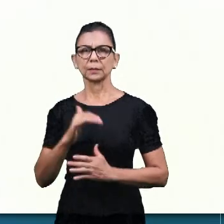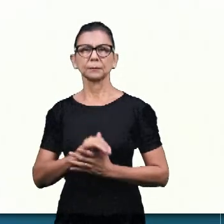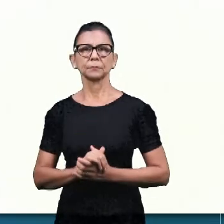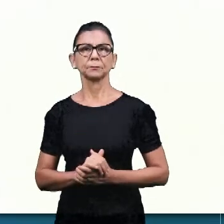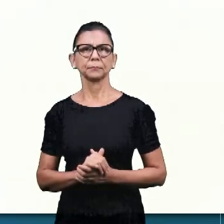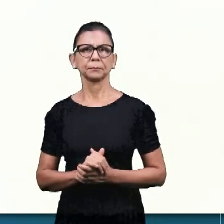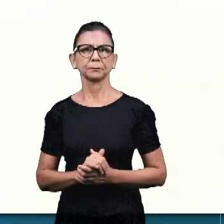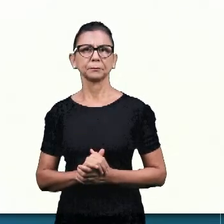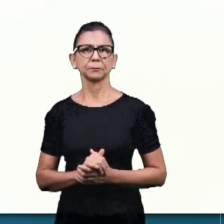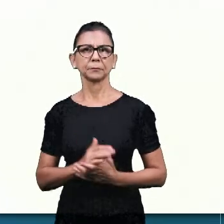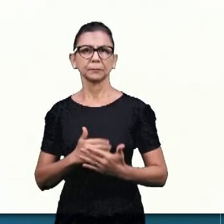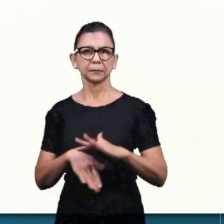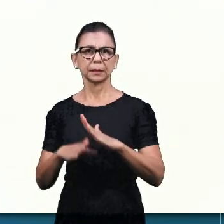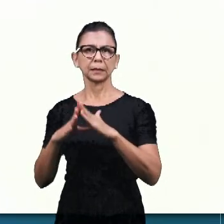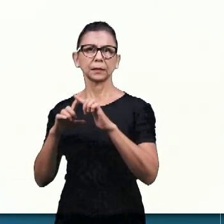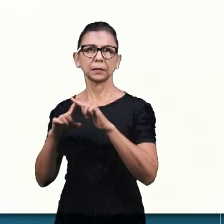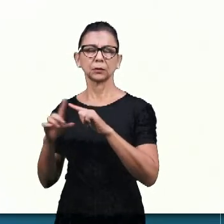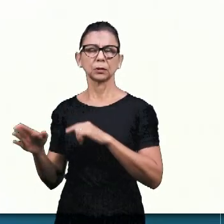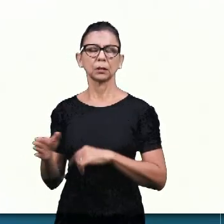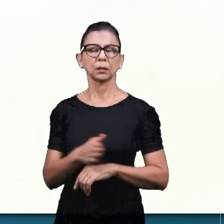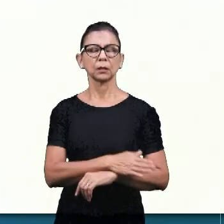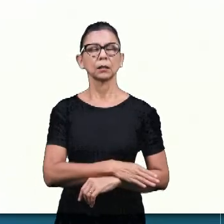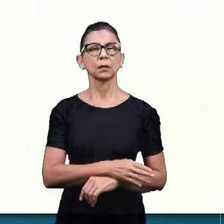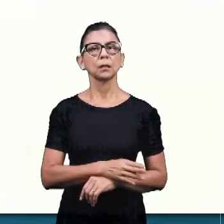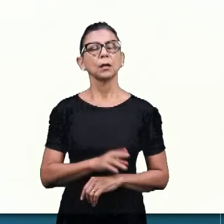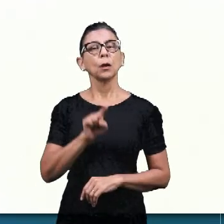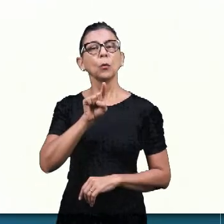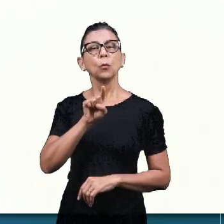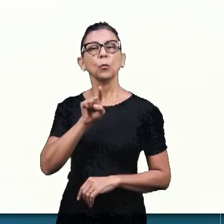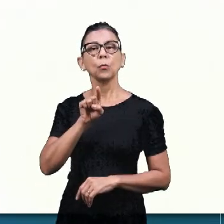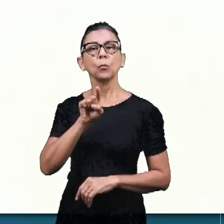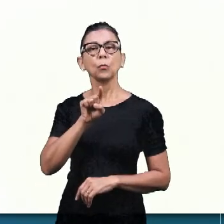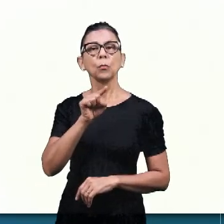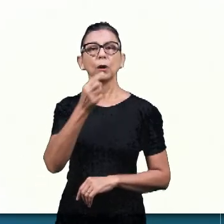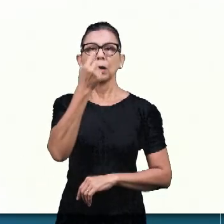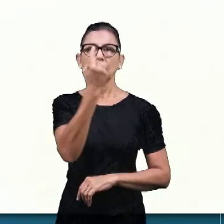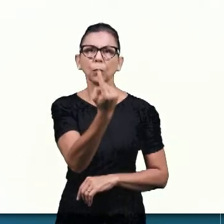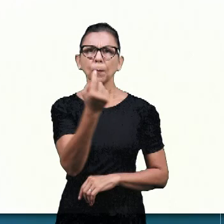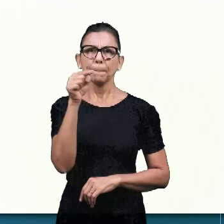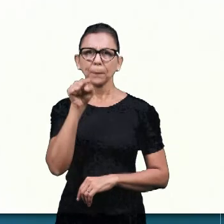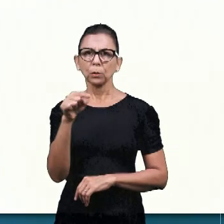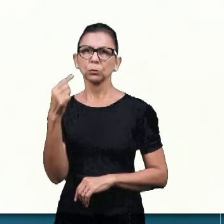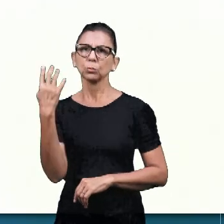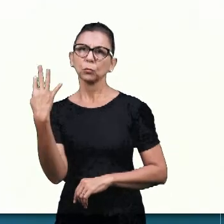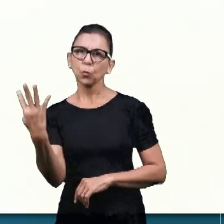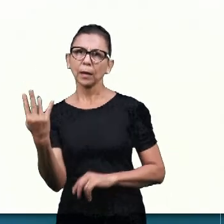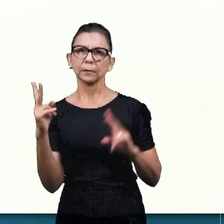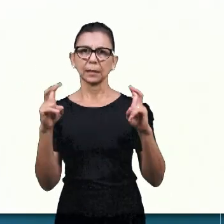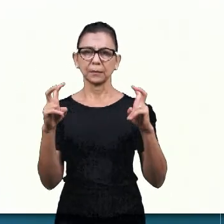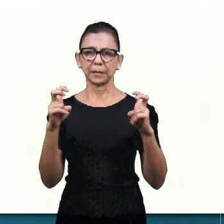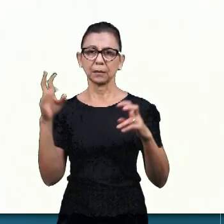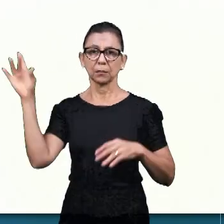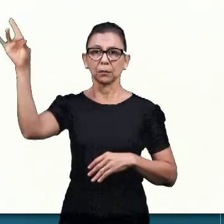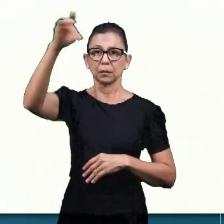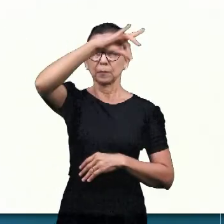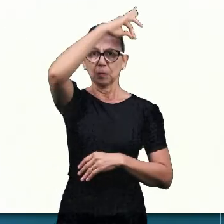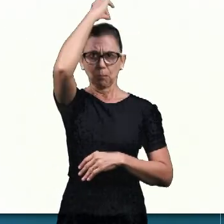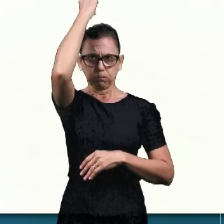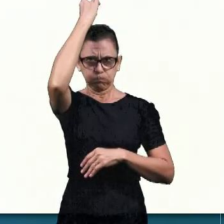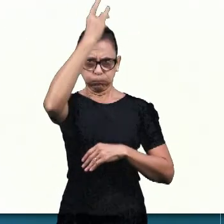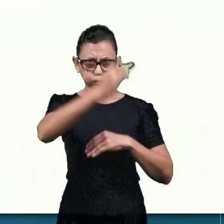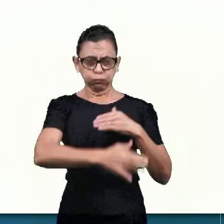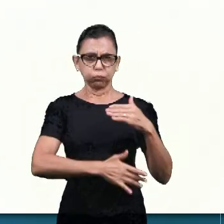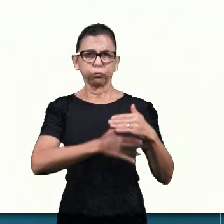l'Église. Suivante, 1.4. L'expression remplie du Saint-Esprit a été utilisée et